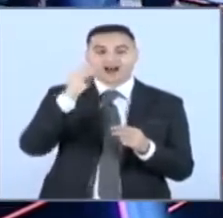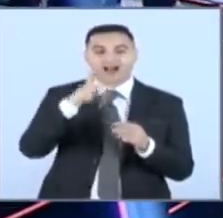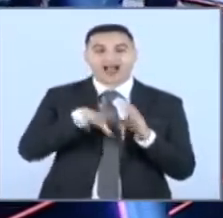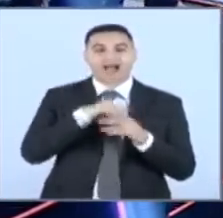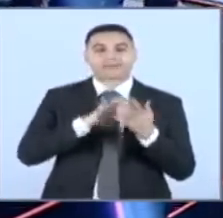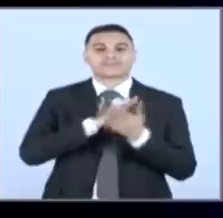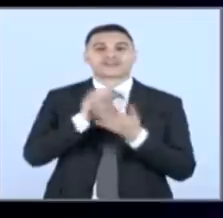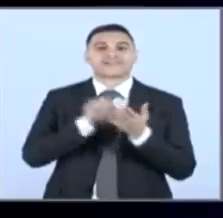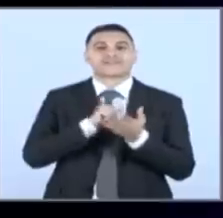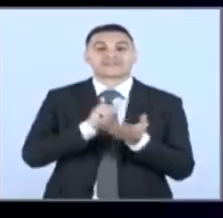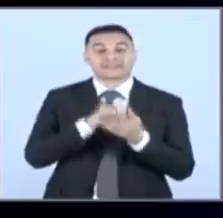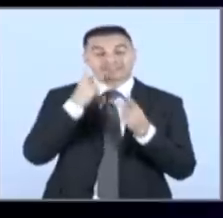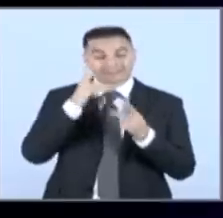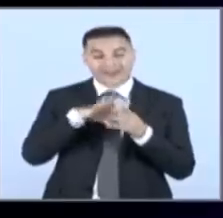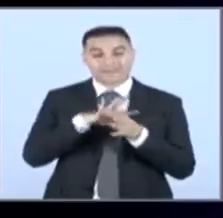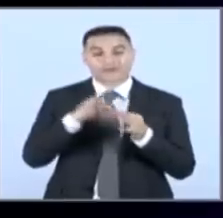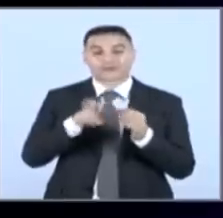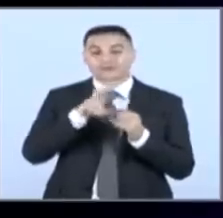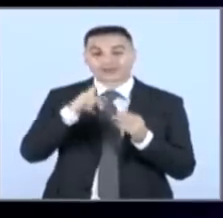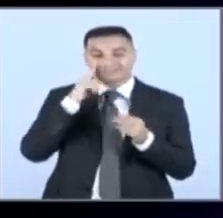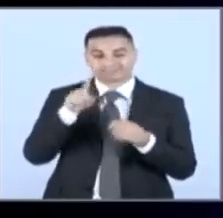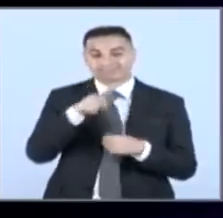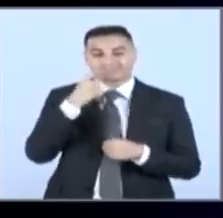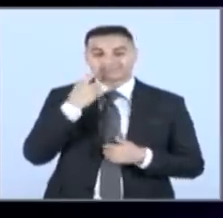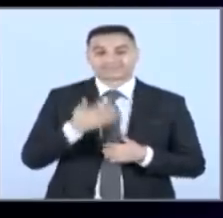البيت. هنشوف السراج هيجيب لنا ايه. يا